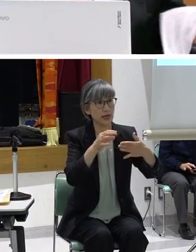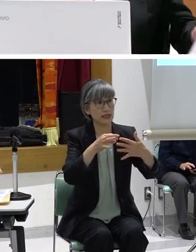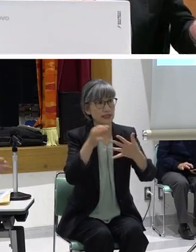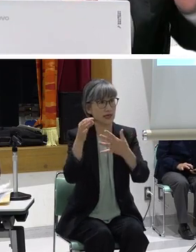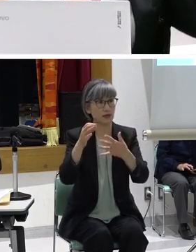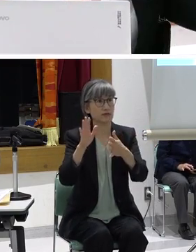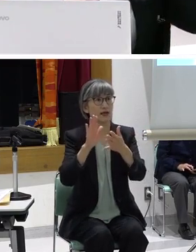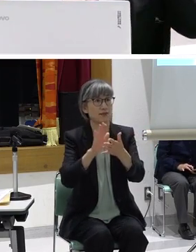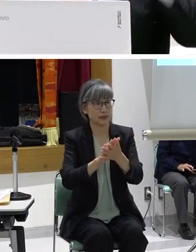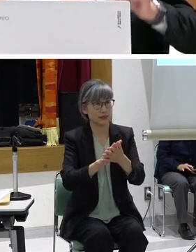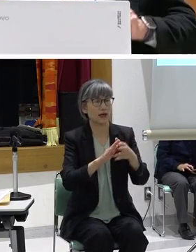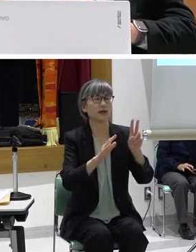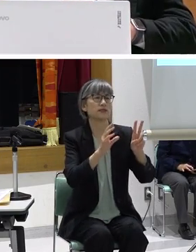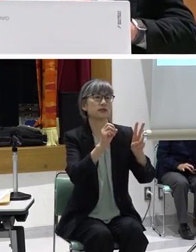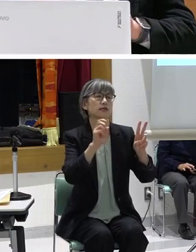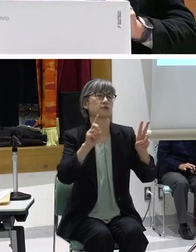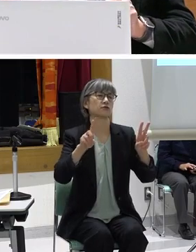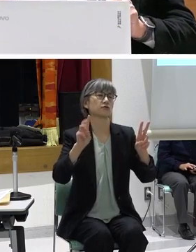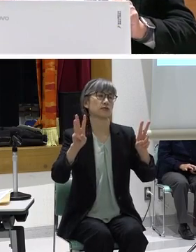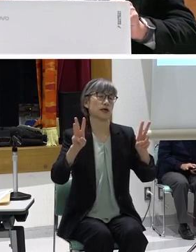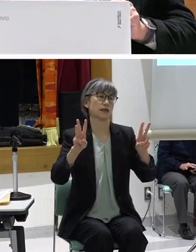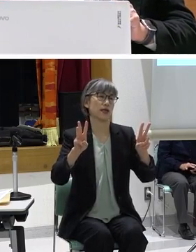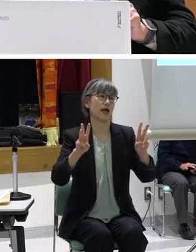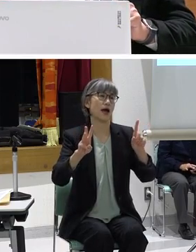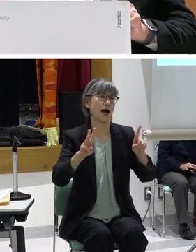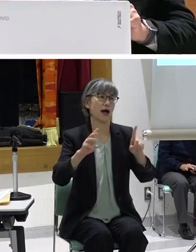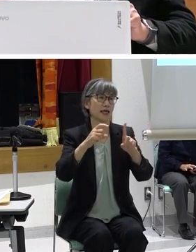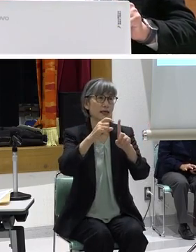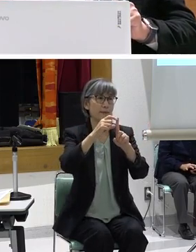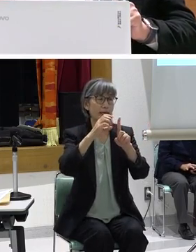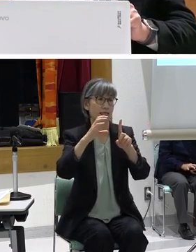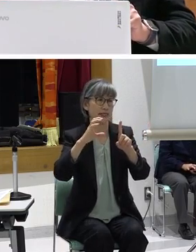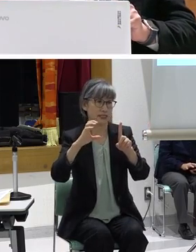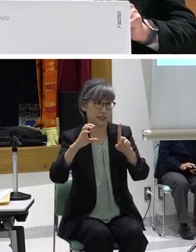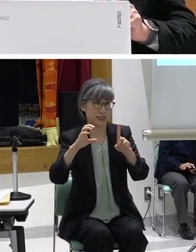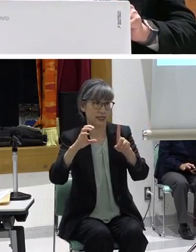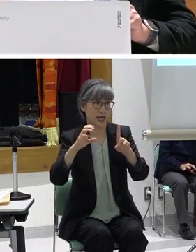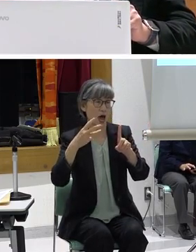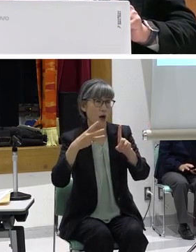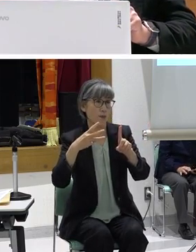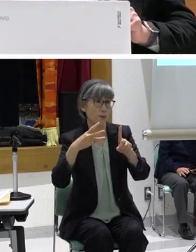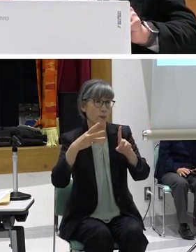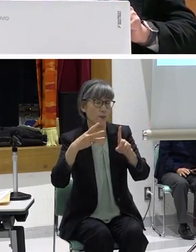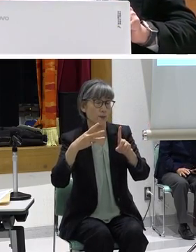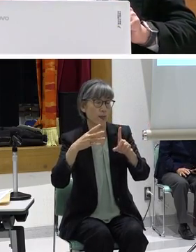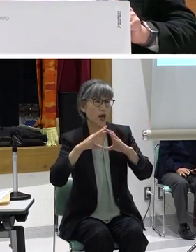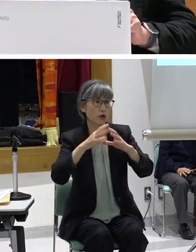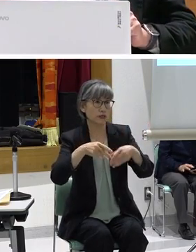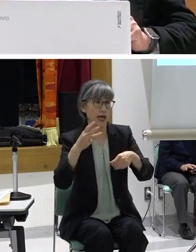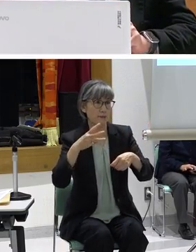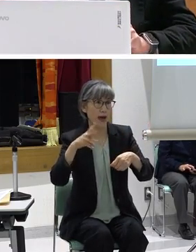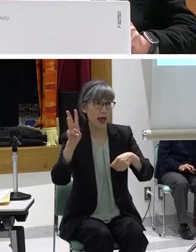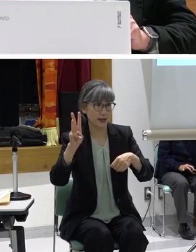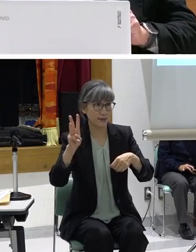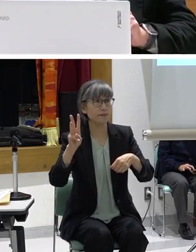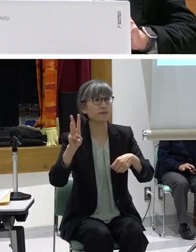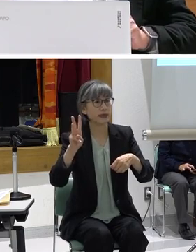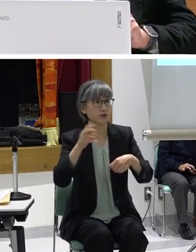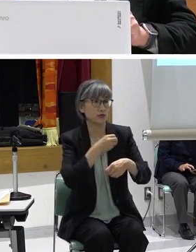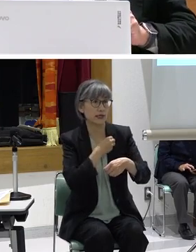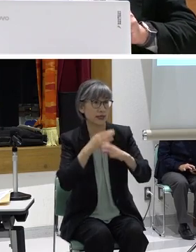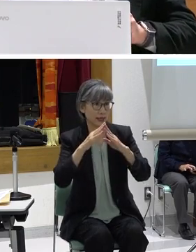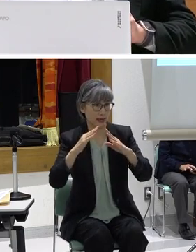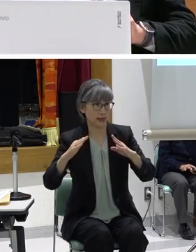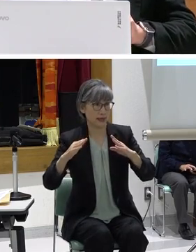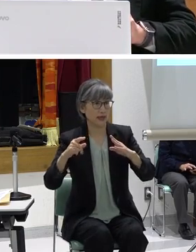で2013年に IPC パラリンク、国際パラリンピック委員会です